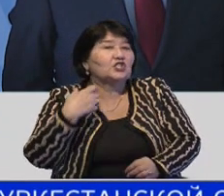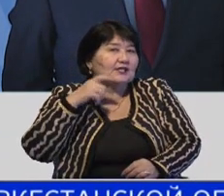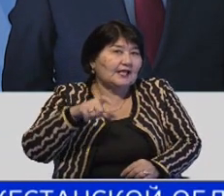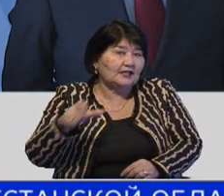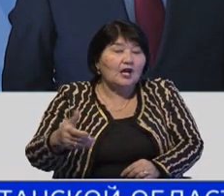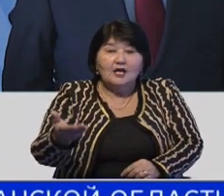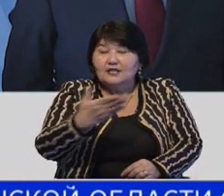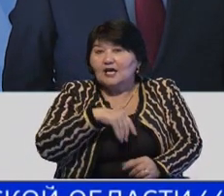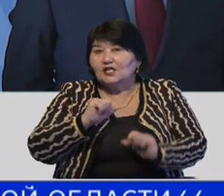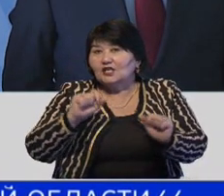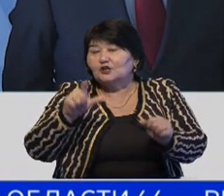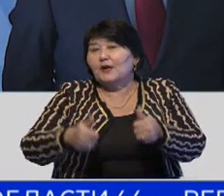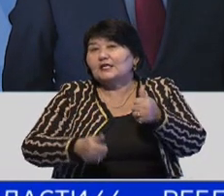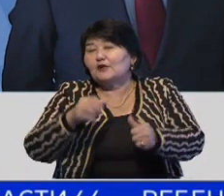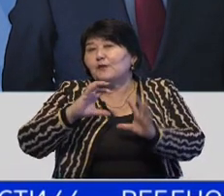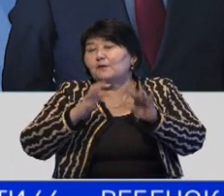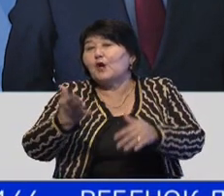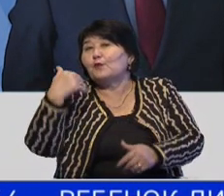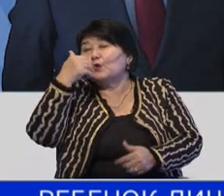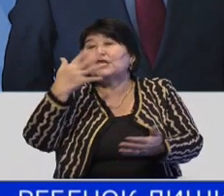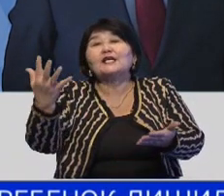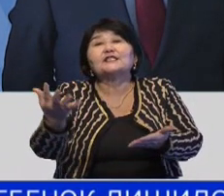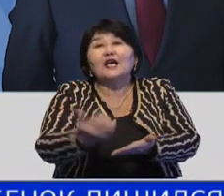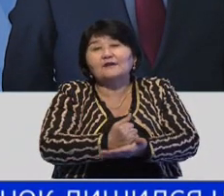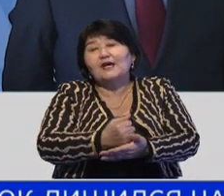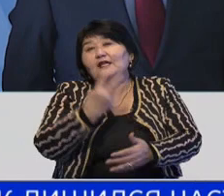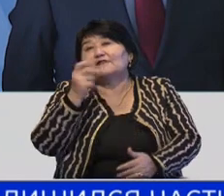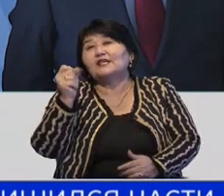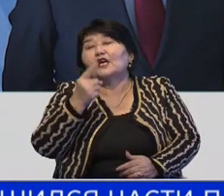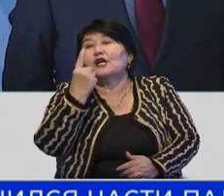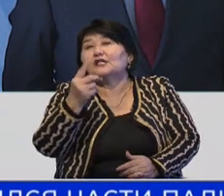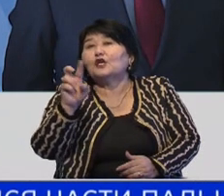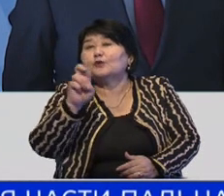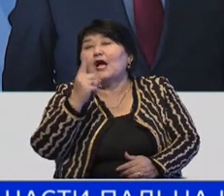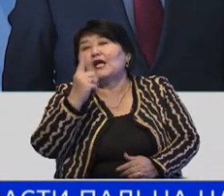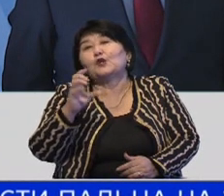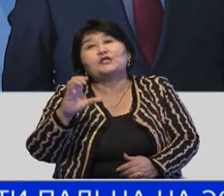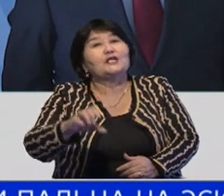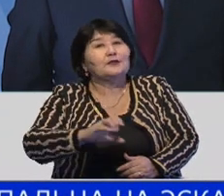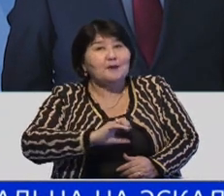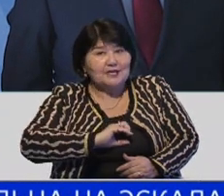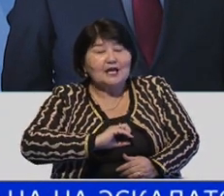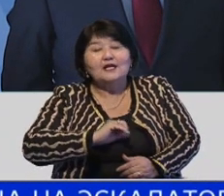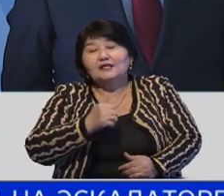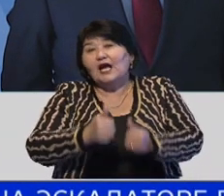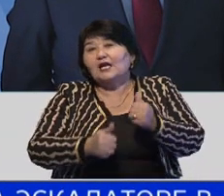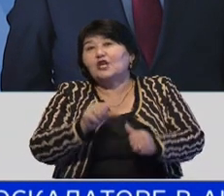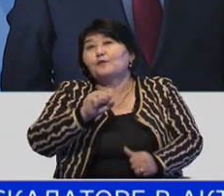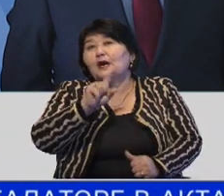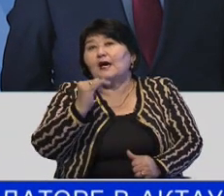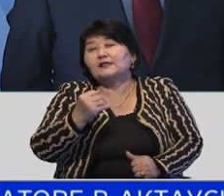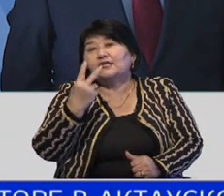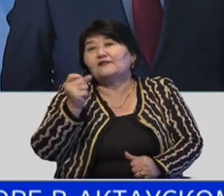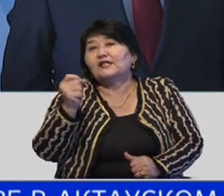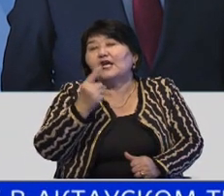кызылординцев. Наши спортсмены на чемпионате мира в прошлом году завоевали 2 золотые, 2 бронзовые и 1 серебряную медали. На чемпионате Азии